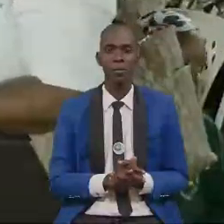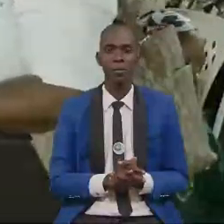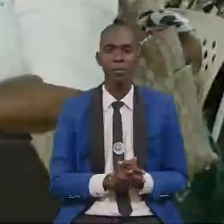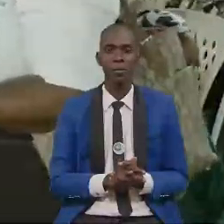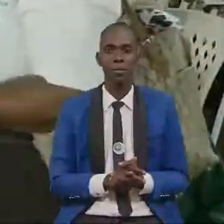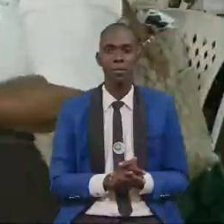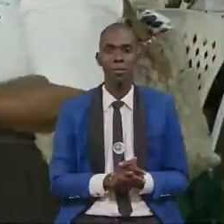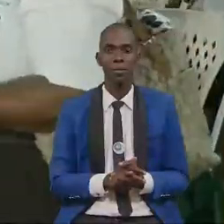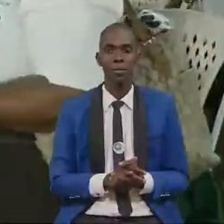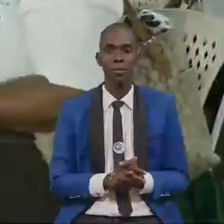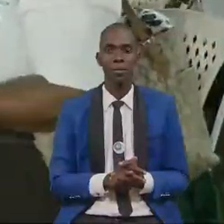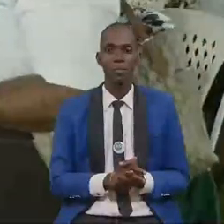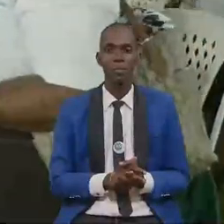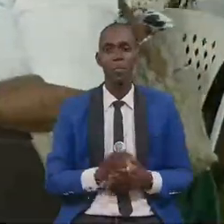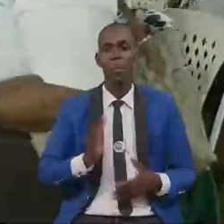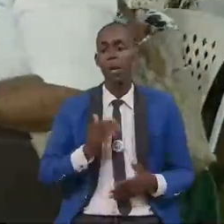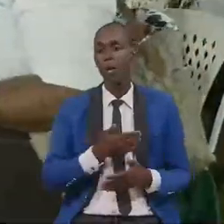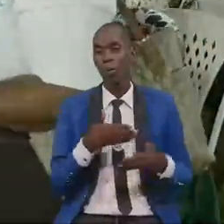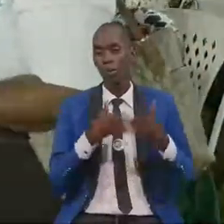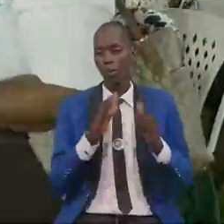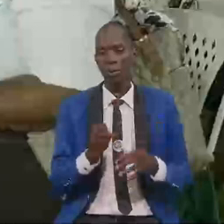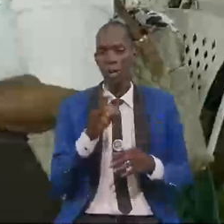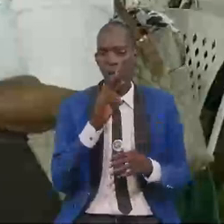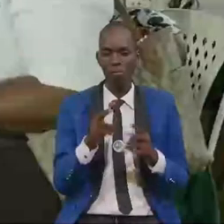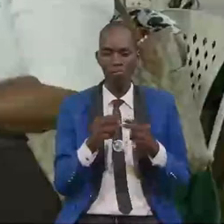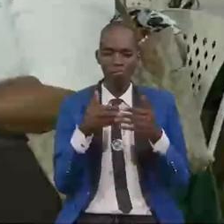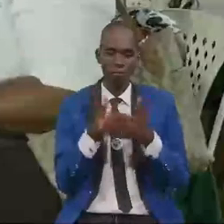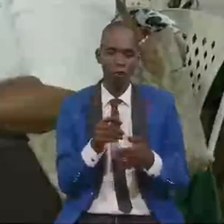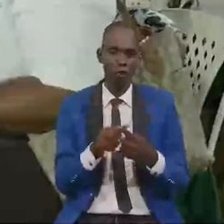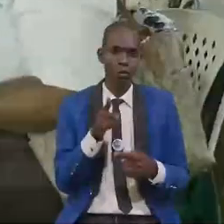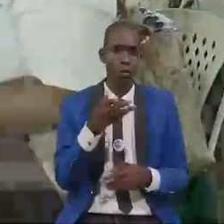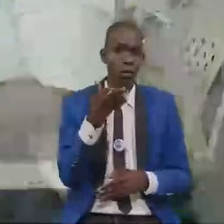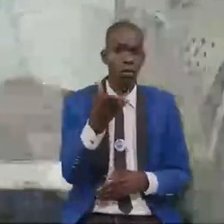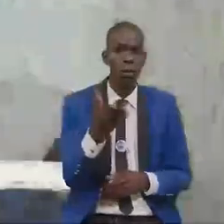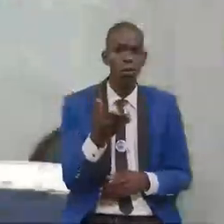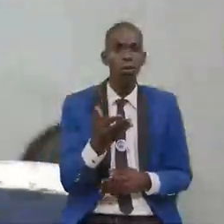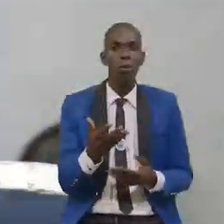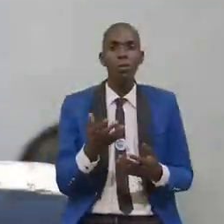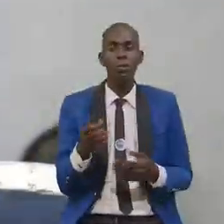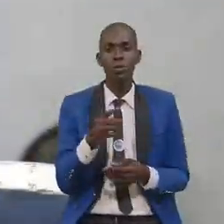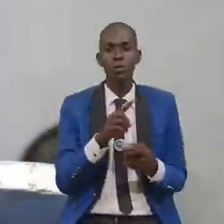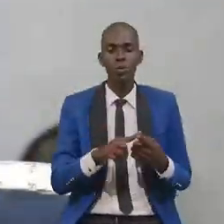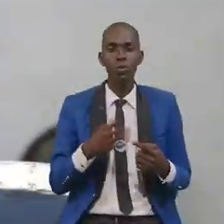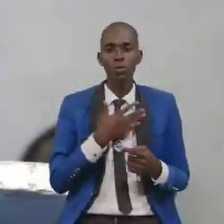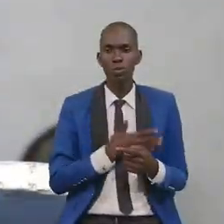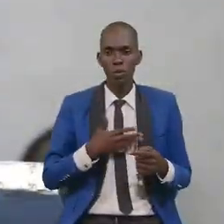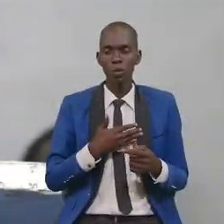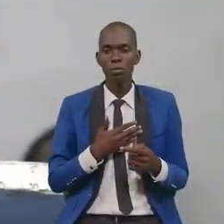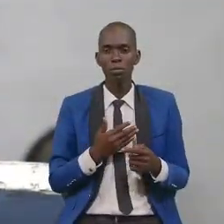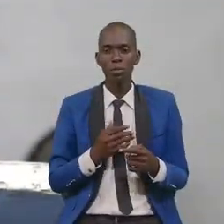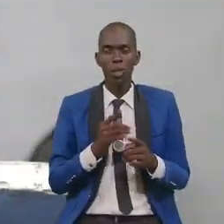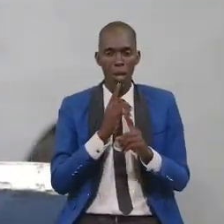nous conseillers sont là à vos côtés dans toutes nos nations donc occupons-nous rapidement